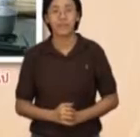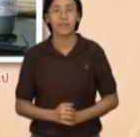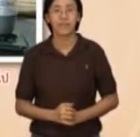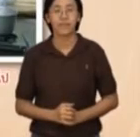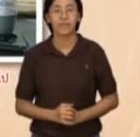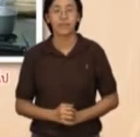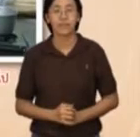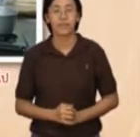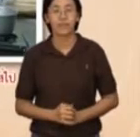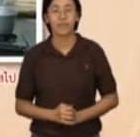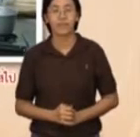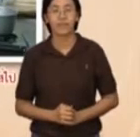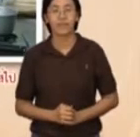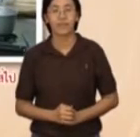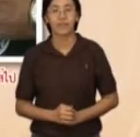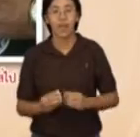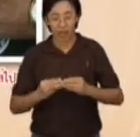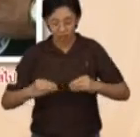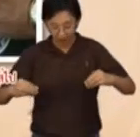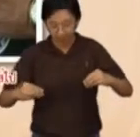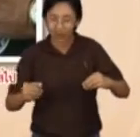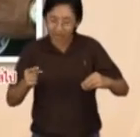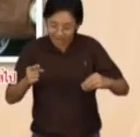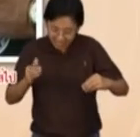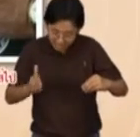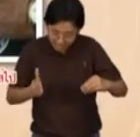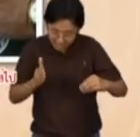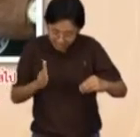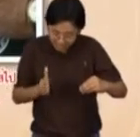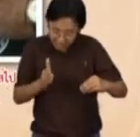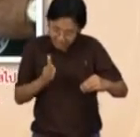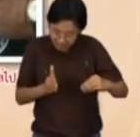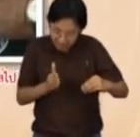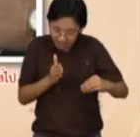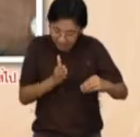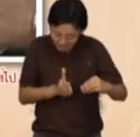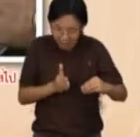ะดึงดึงนิดหน่อยนะคะ ครับผม แล้วก็ เราก็ตัดนะฮะตัด